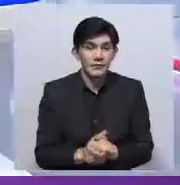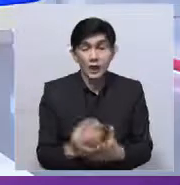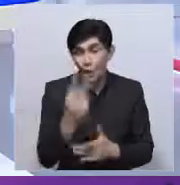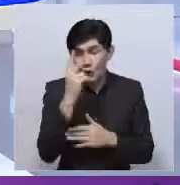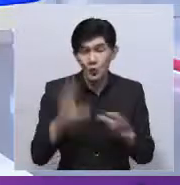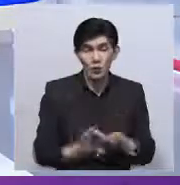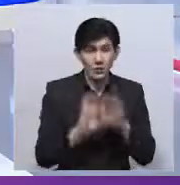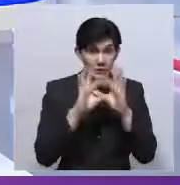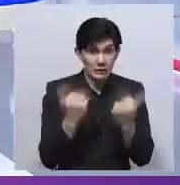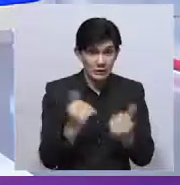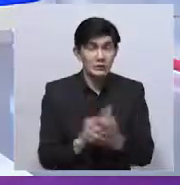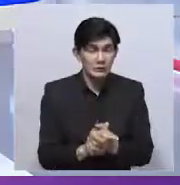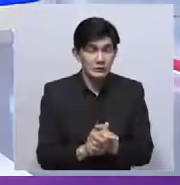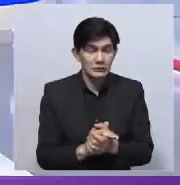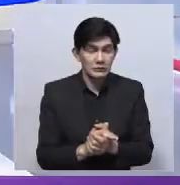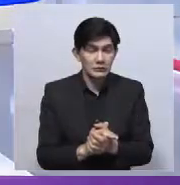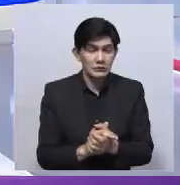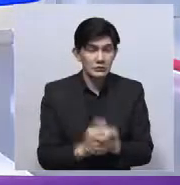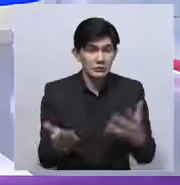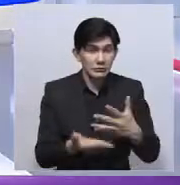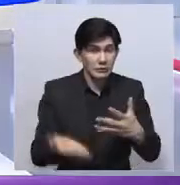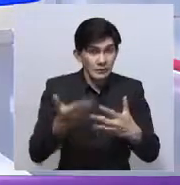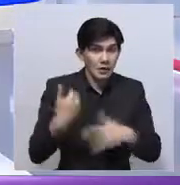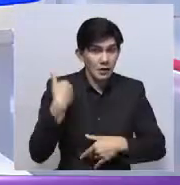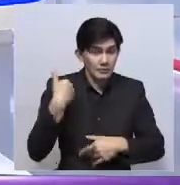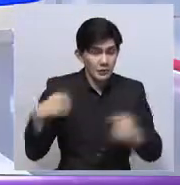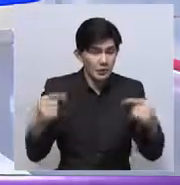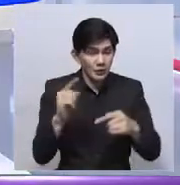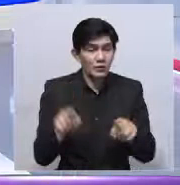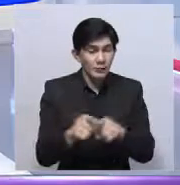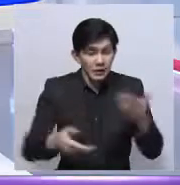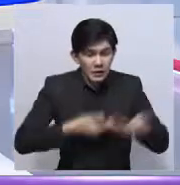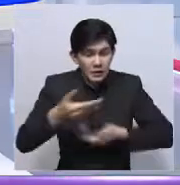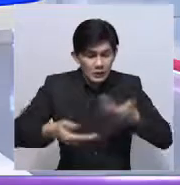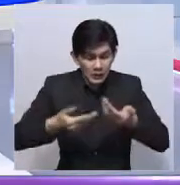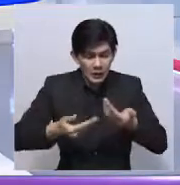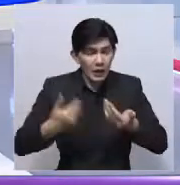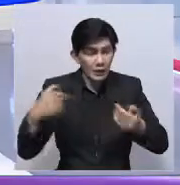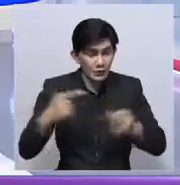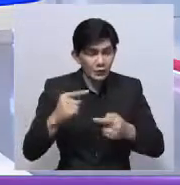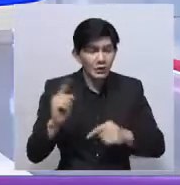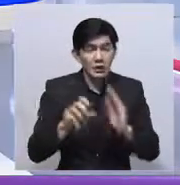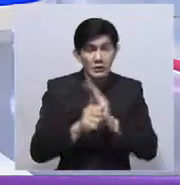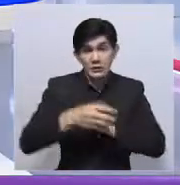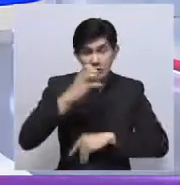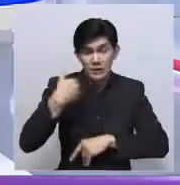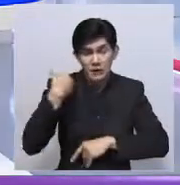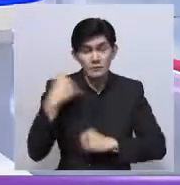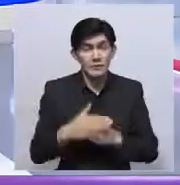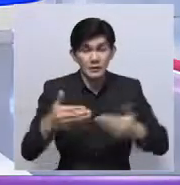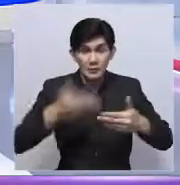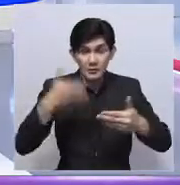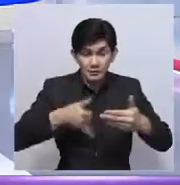ดูอีกหนึ่งเรื่องดีกว่าไปดูการยกระดับจุดผ่อนปรนการค้าที่บ้านเขาดินอำเภอคลองหาจังหวัดสระแก้วนะคะเขาจะเปลี่ยน